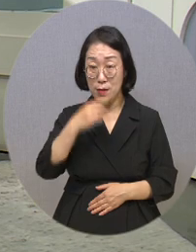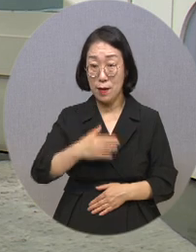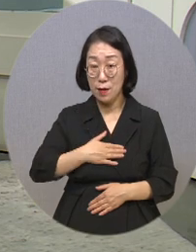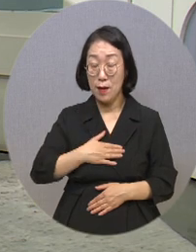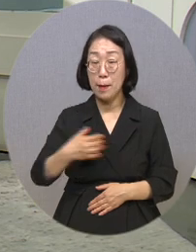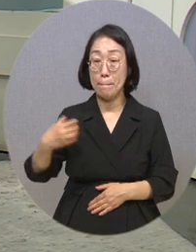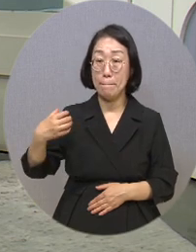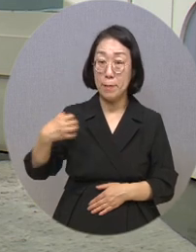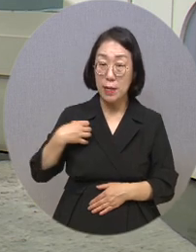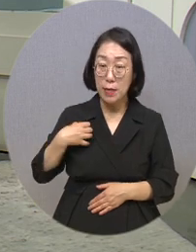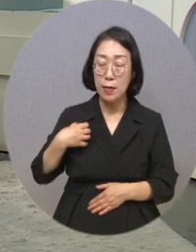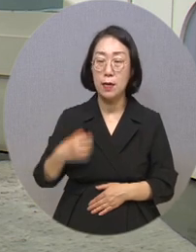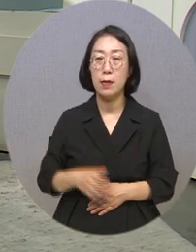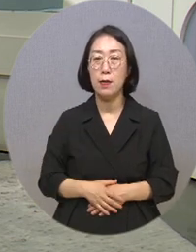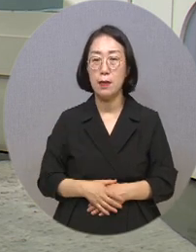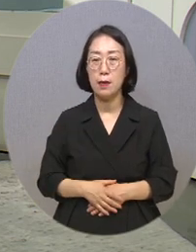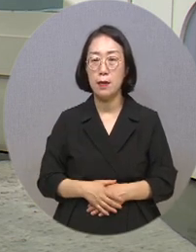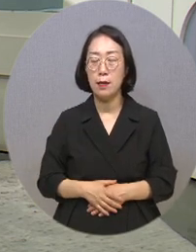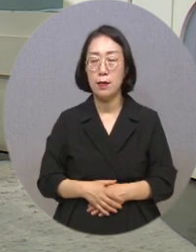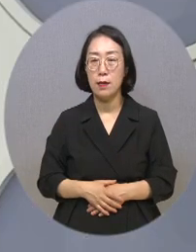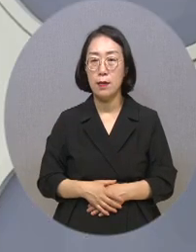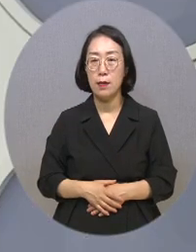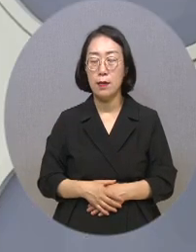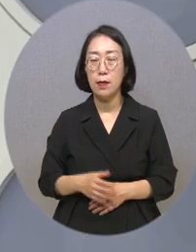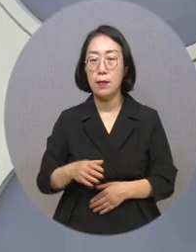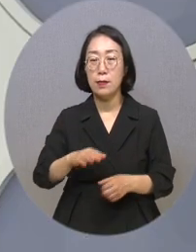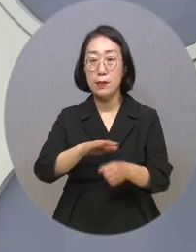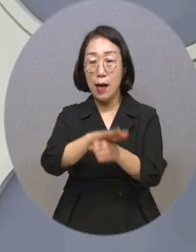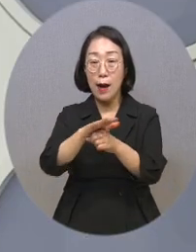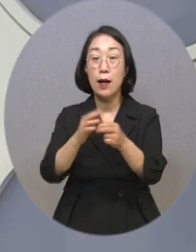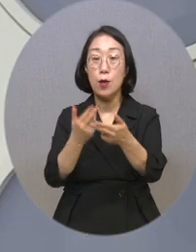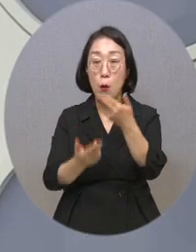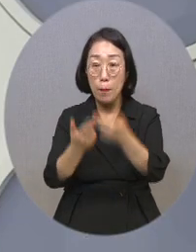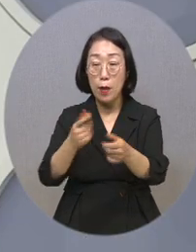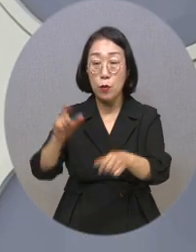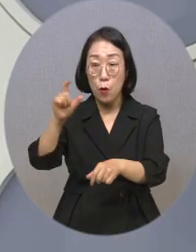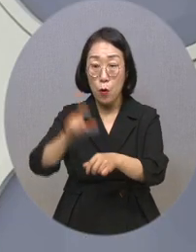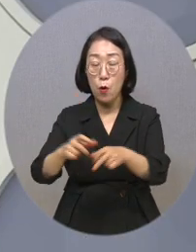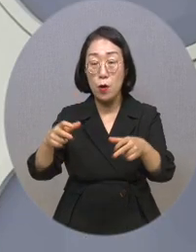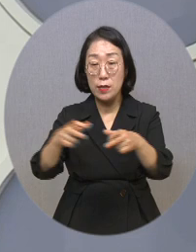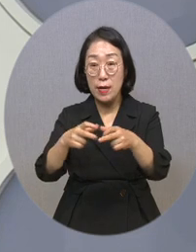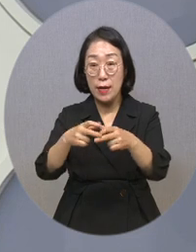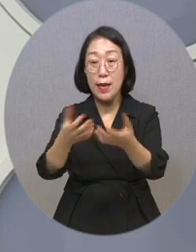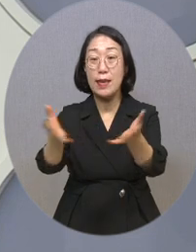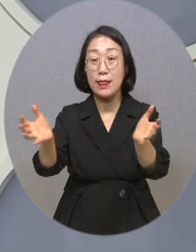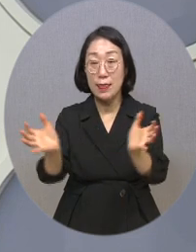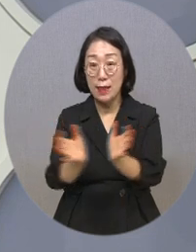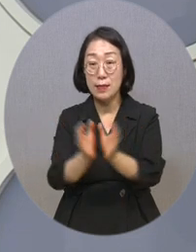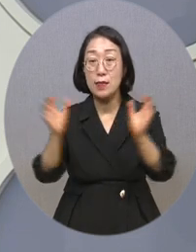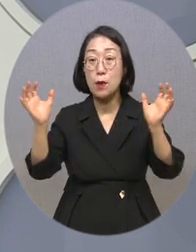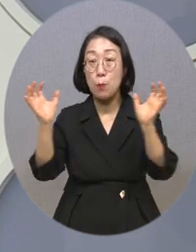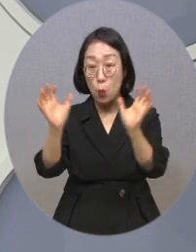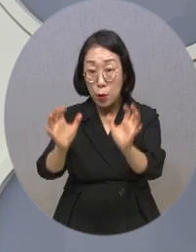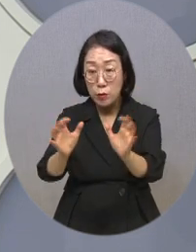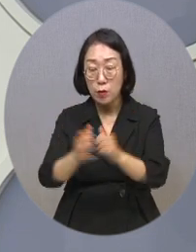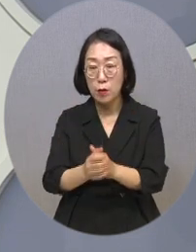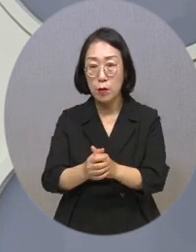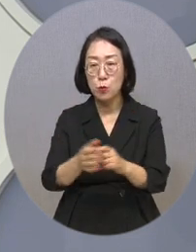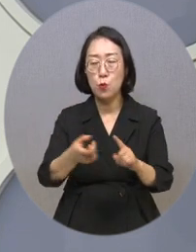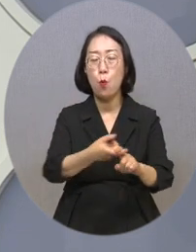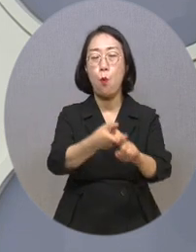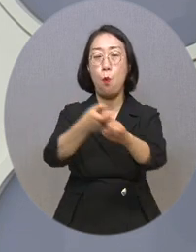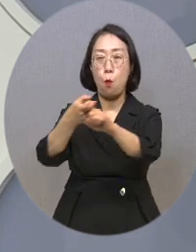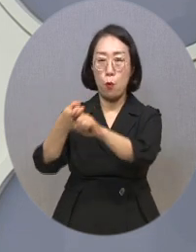있는 거는 사실은 그 자폐인 사랑협회 말고 장애인 단체 다 모여서 하는 장애인 단체